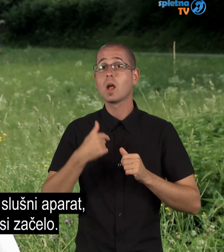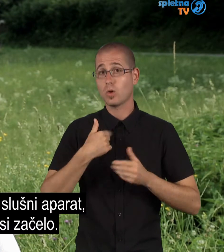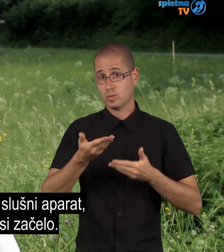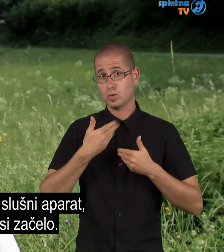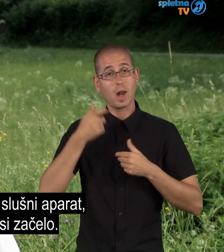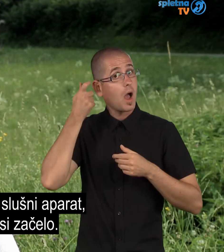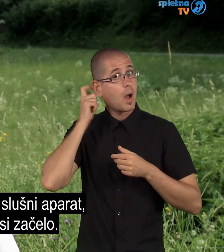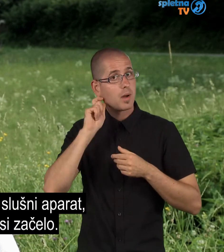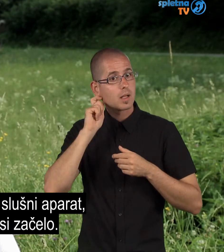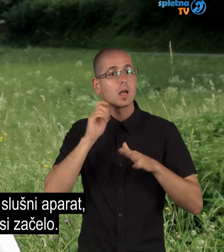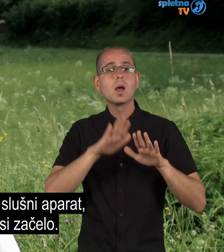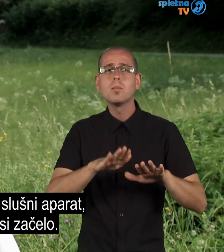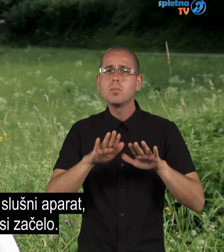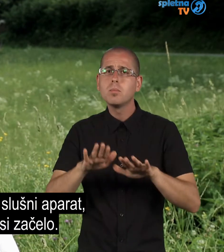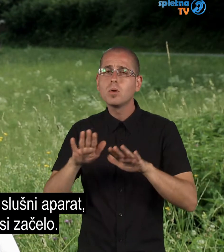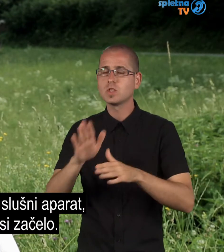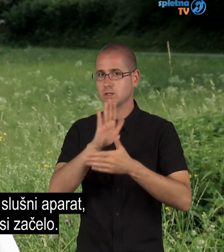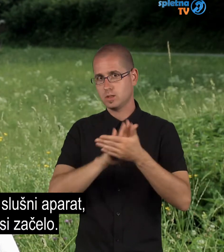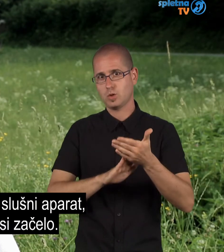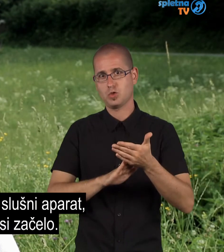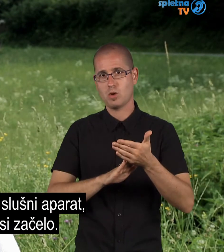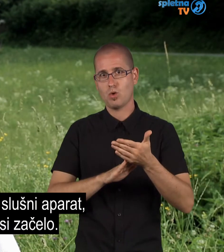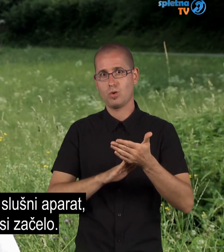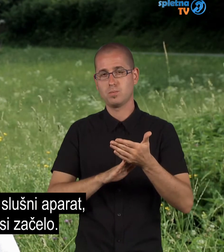Ko sem dobila slušne aparate, se je počasi začelo.